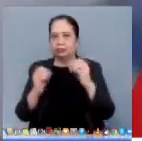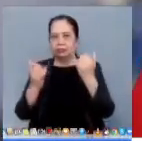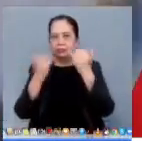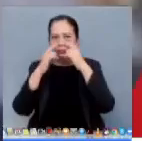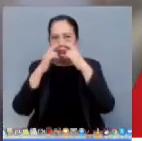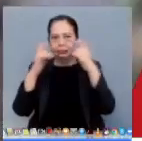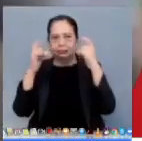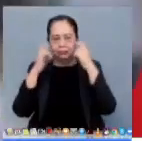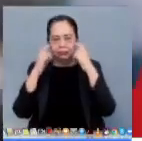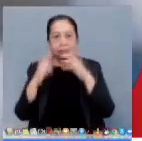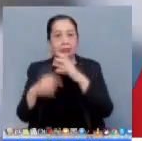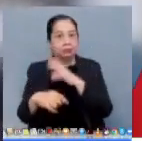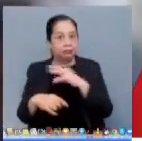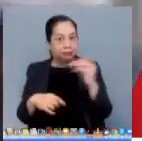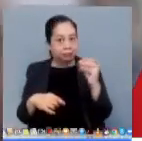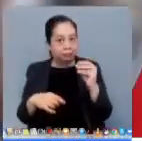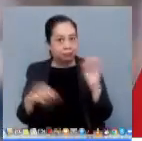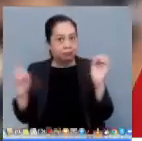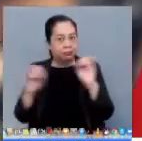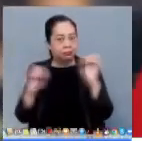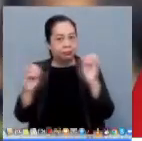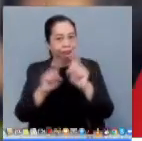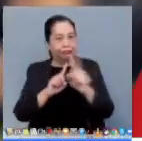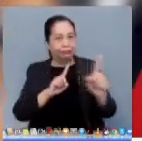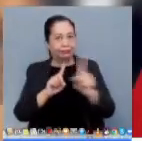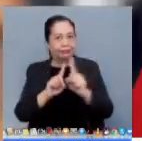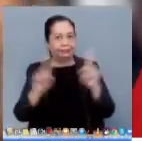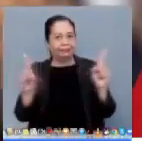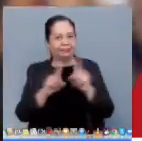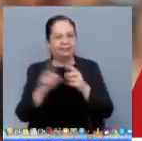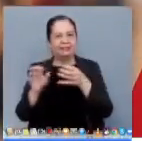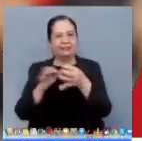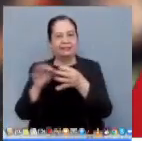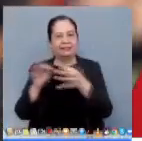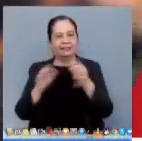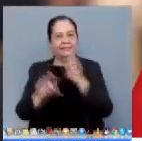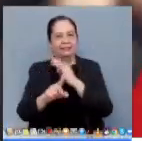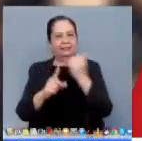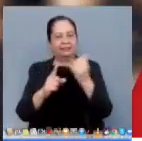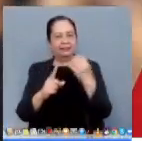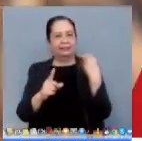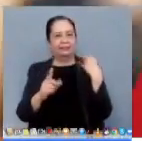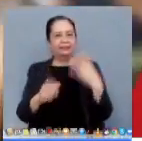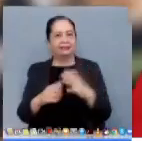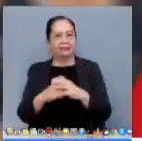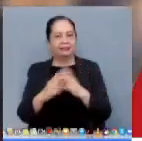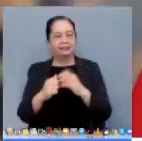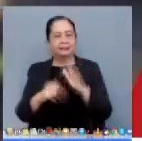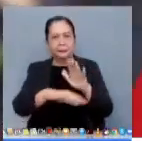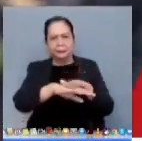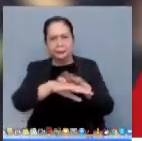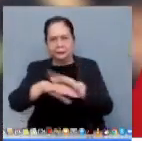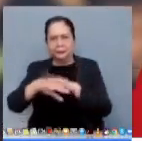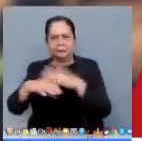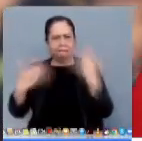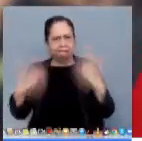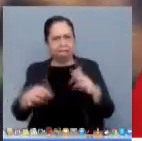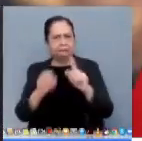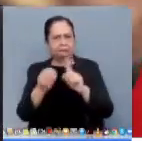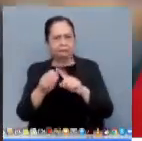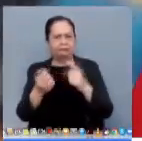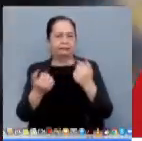at wala ring social distancing. Paliwanag naman ng barangay official doon, nagpaalala sila kaugnay sa minimum health protocols